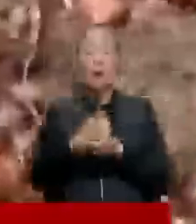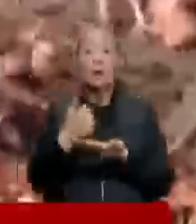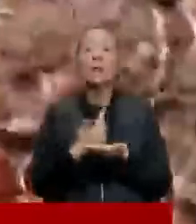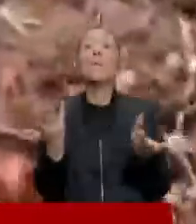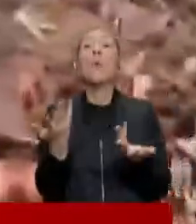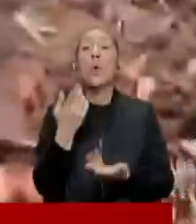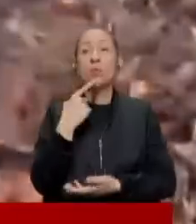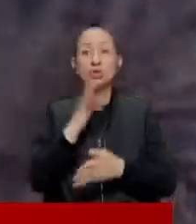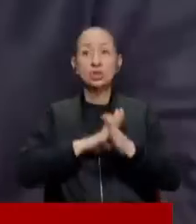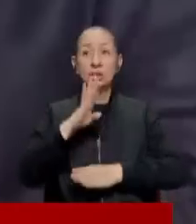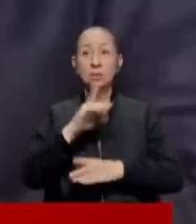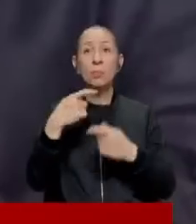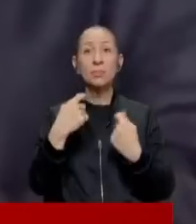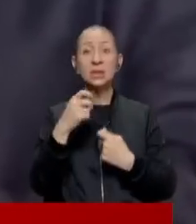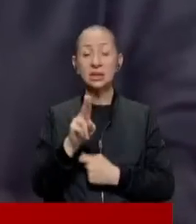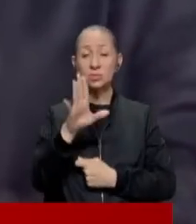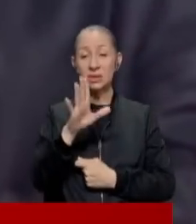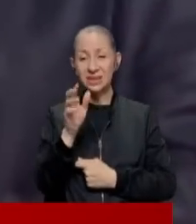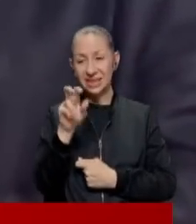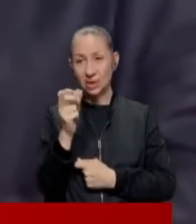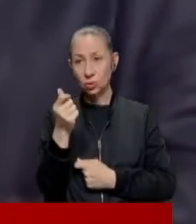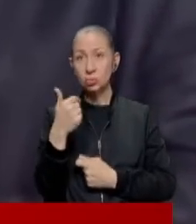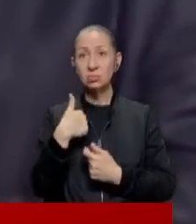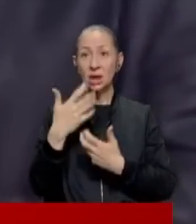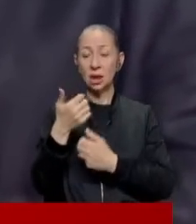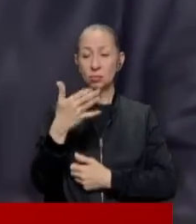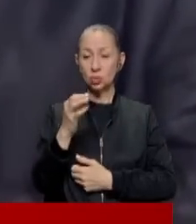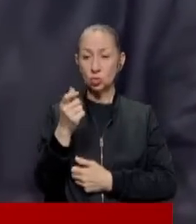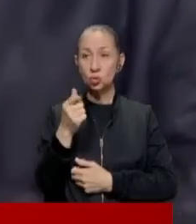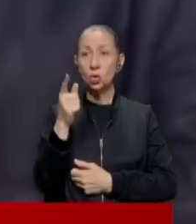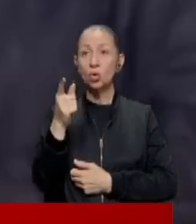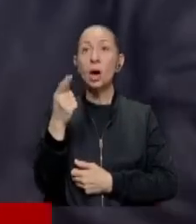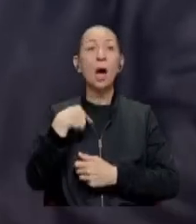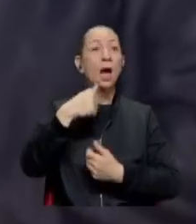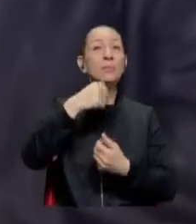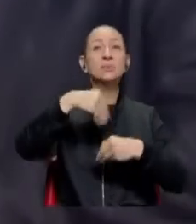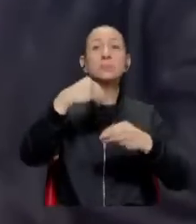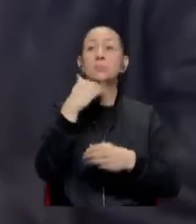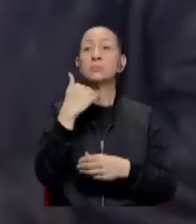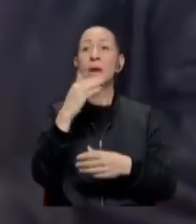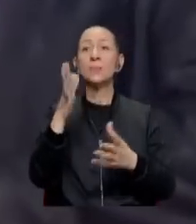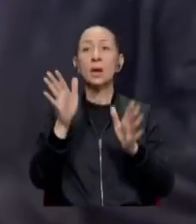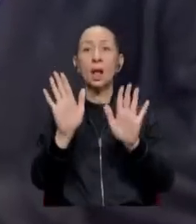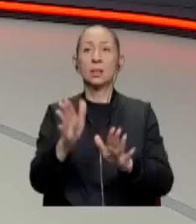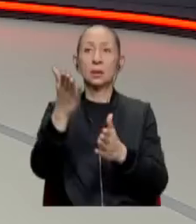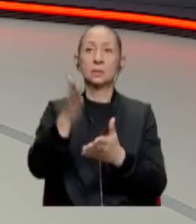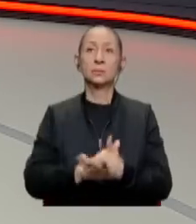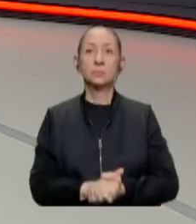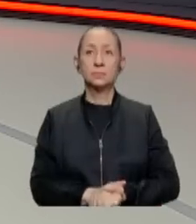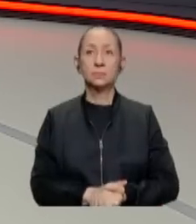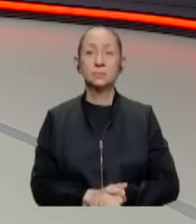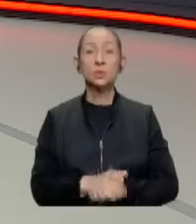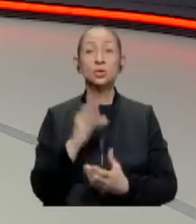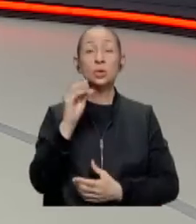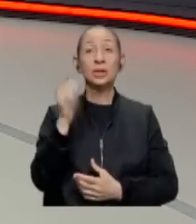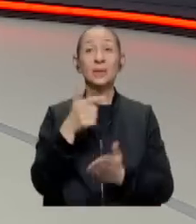şikayetçi şu an maliyeti 75 80 kuruş Biz alıyoruz hepsi tarlada kaldı Efendim